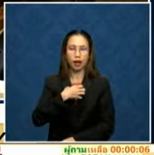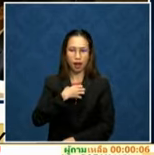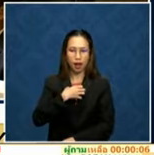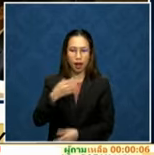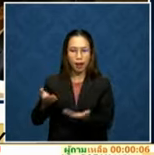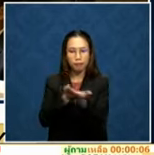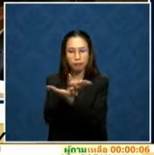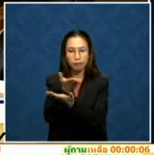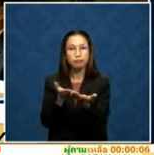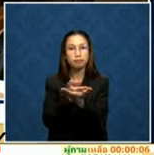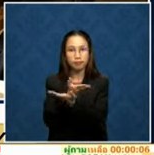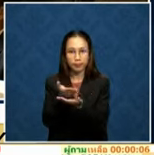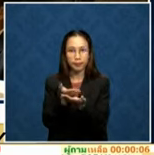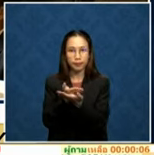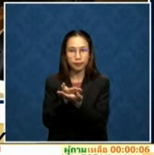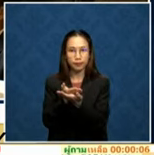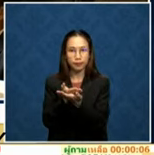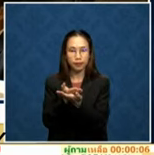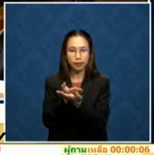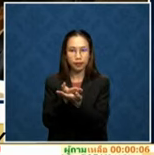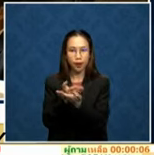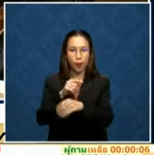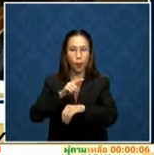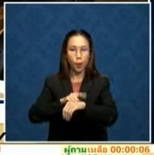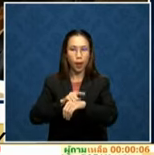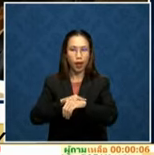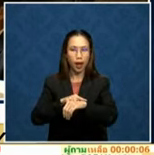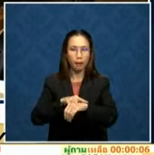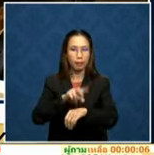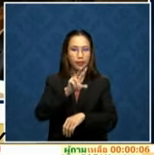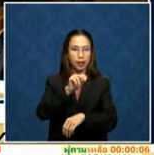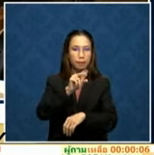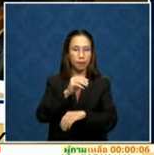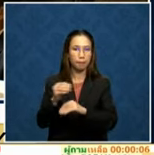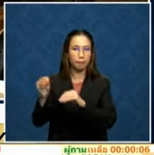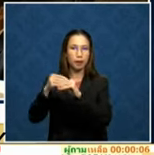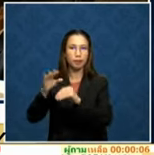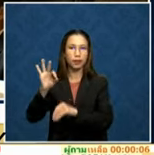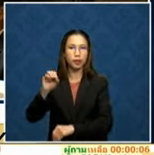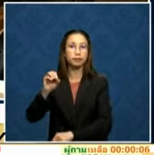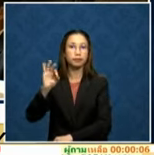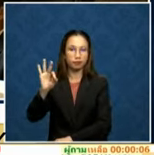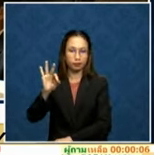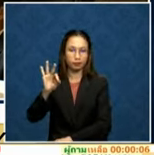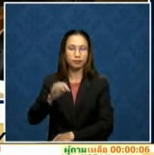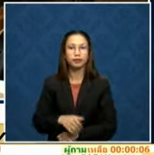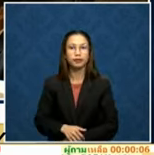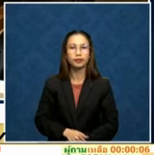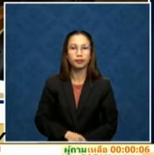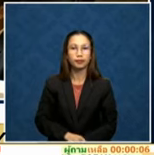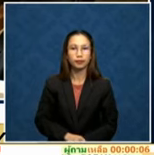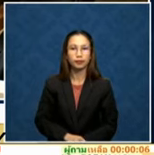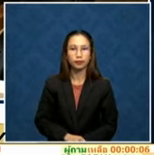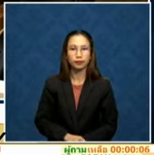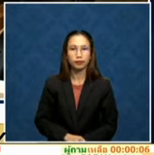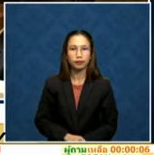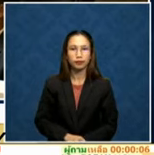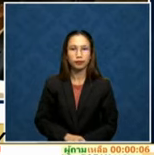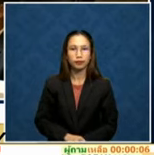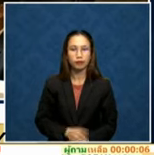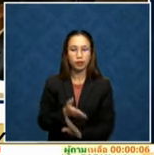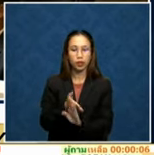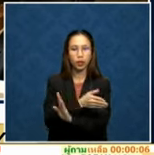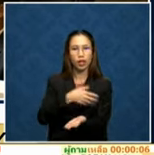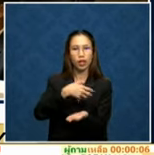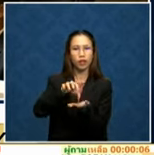พิจารา ‫ socialism 30 ไปเป็น 99 ปีส่นอิชั่เรียนเท เร